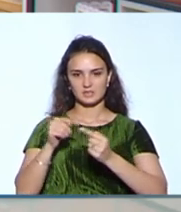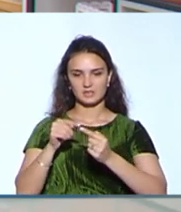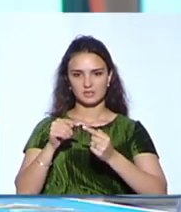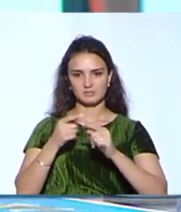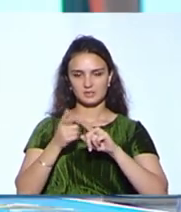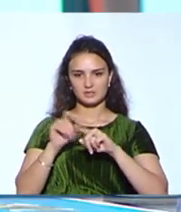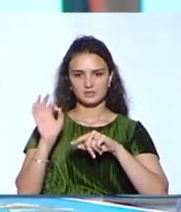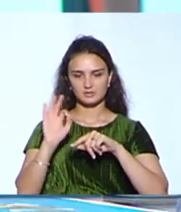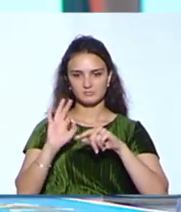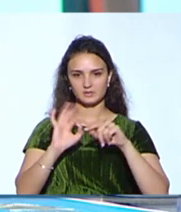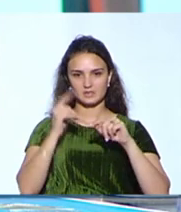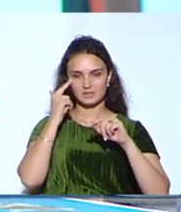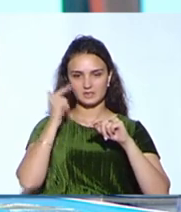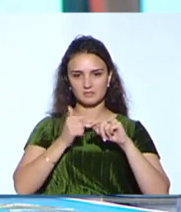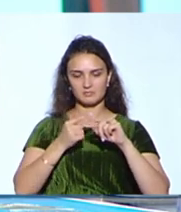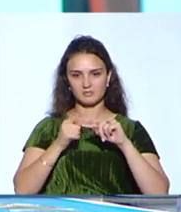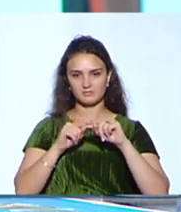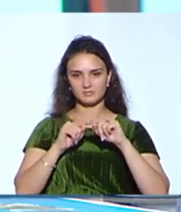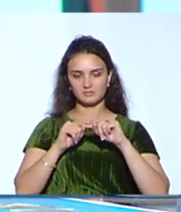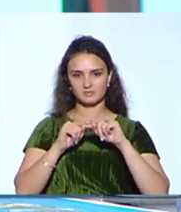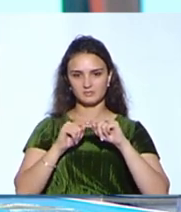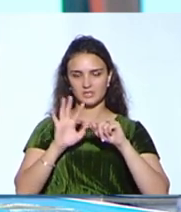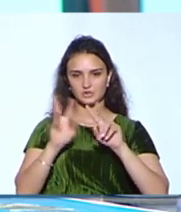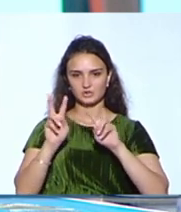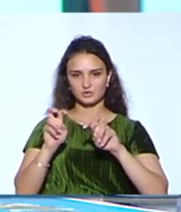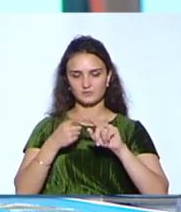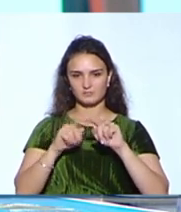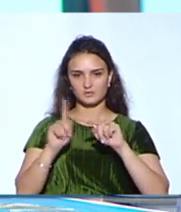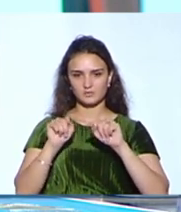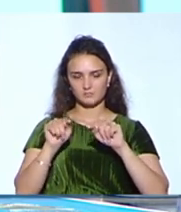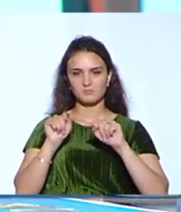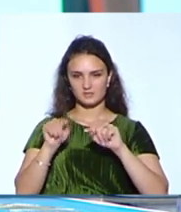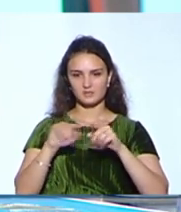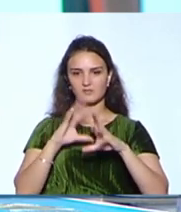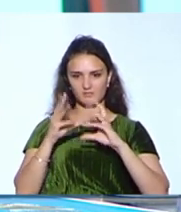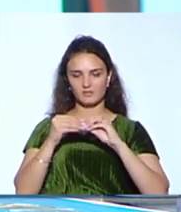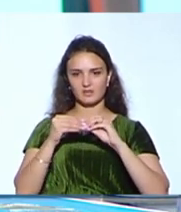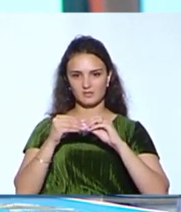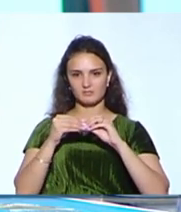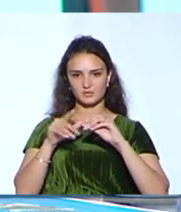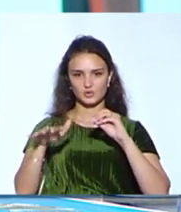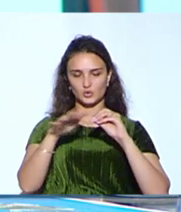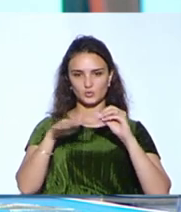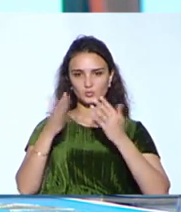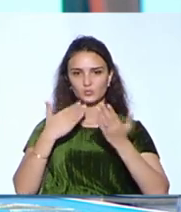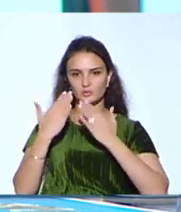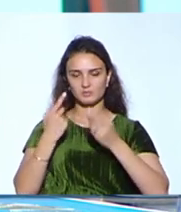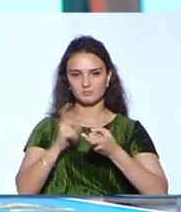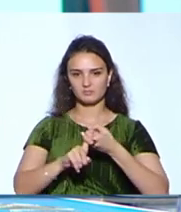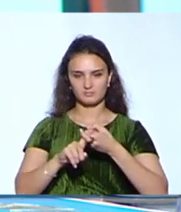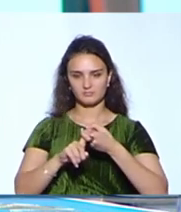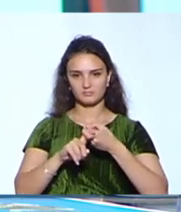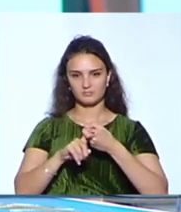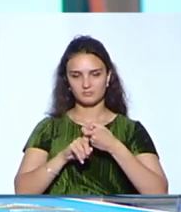ხშირად განათლება არ ნიშნავს იმას, რომ მას ყველა სამარჯვე აქვს იმ სოციუმთან